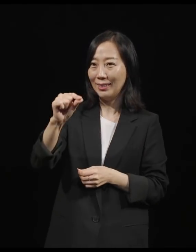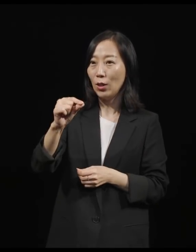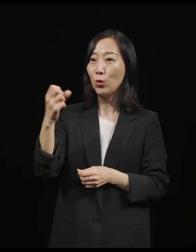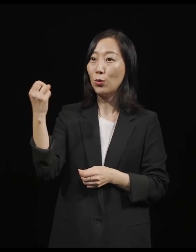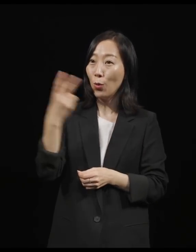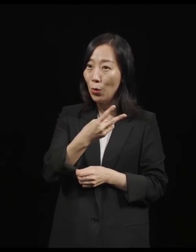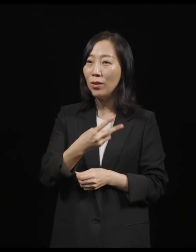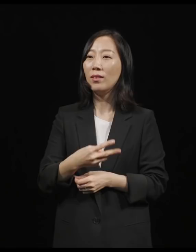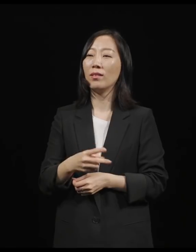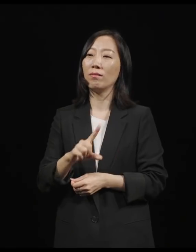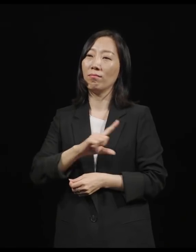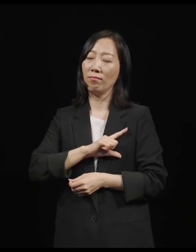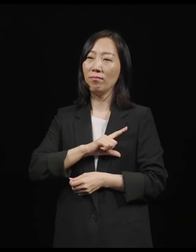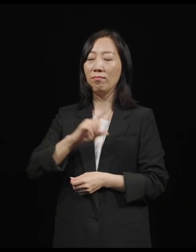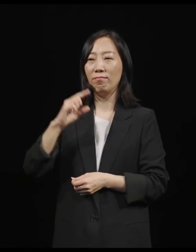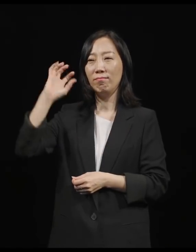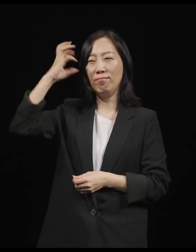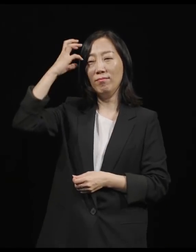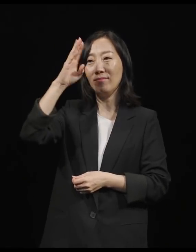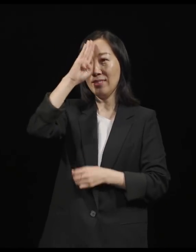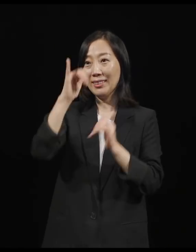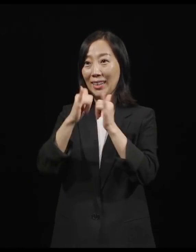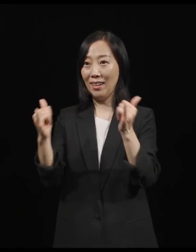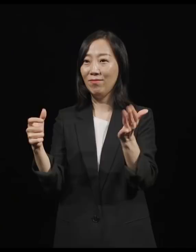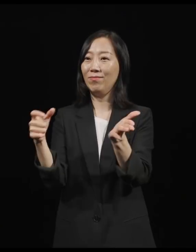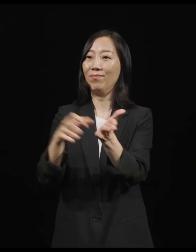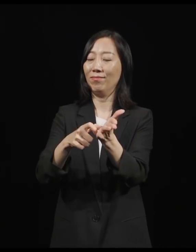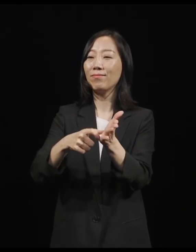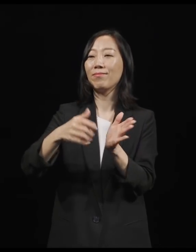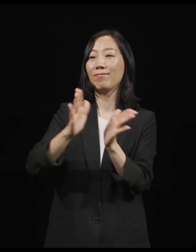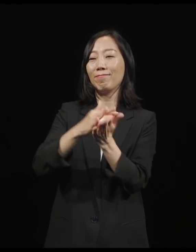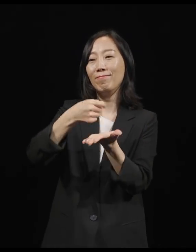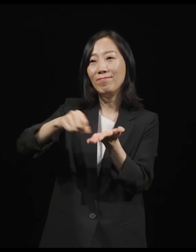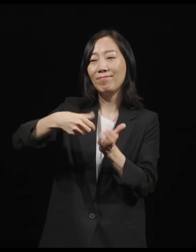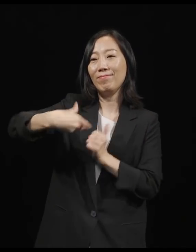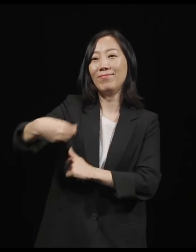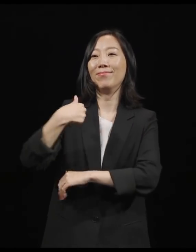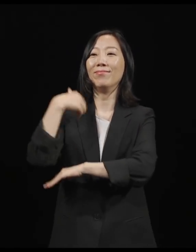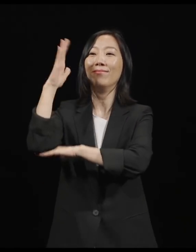출판했습니다. 제가 책과 강연을 통해서 세상에